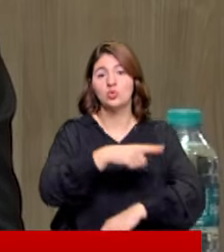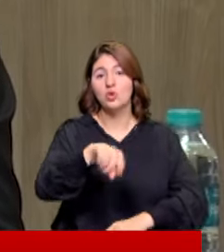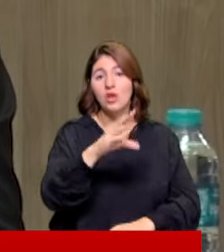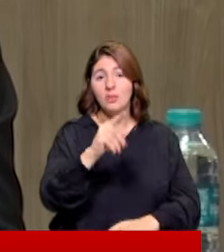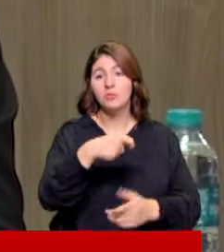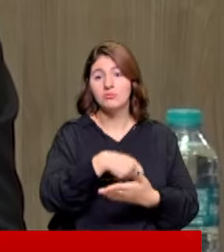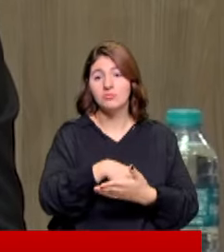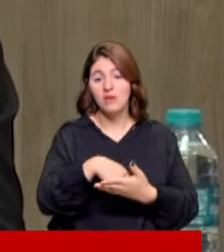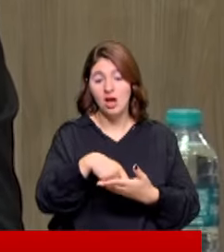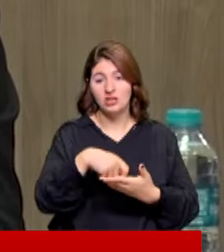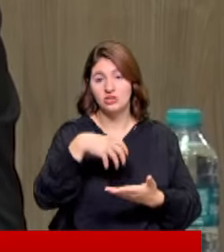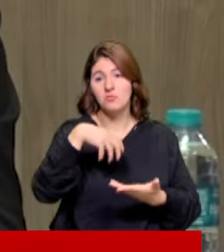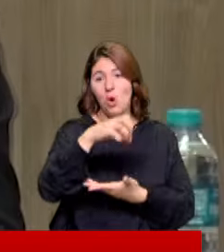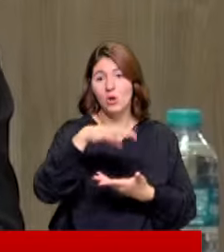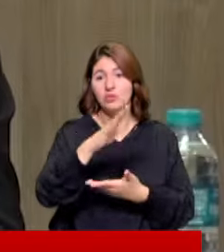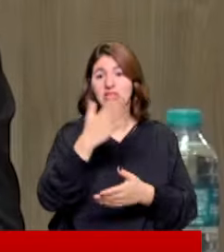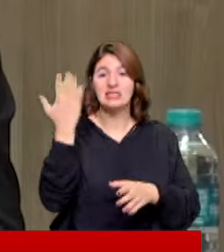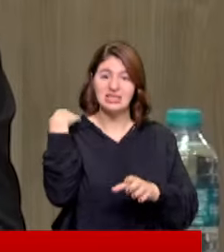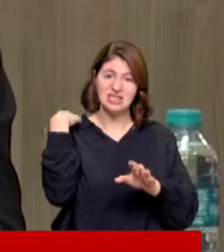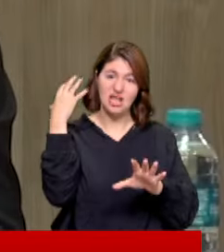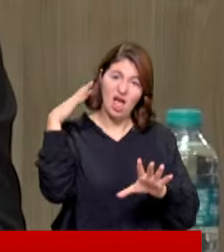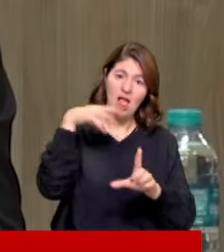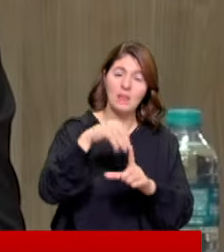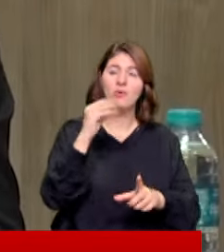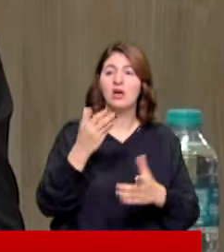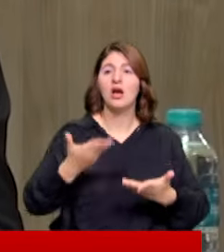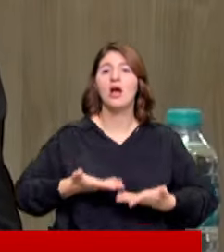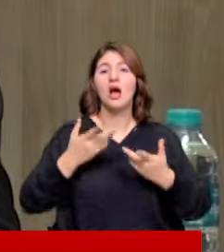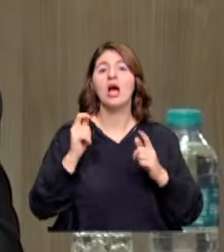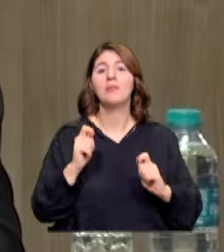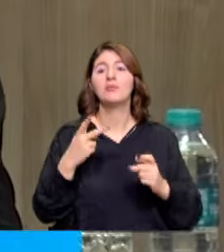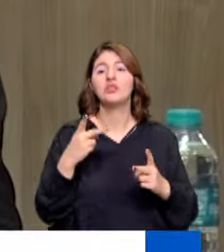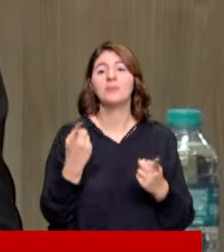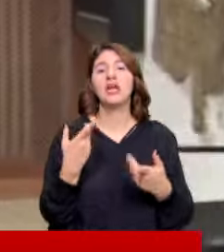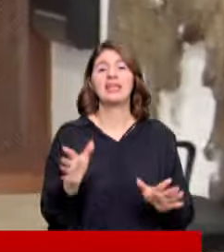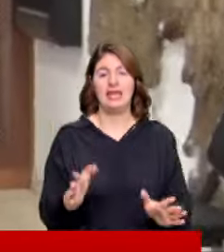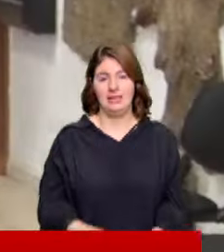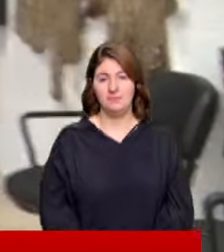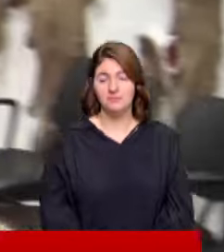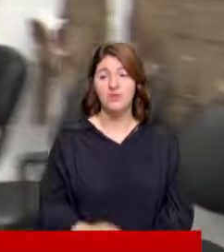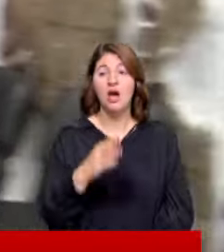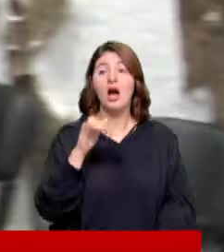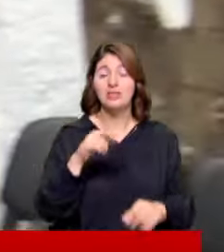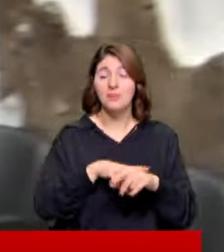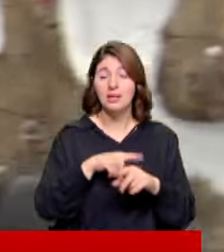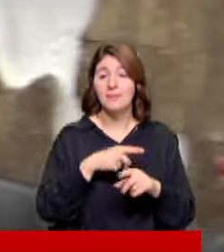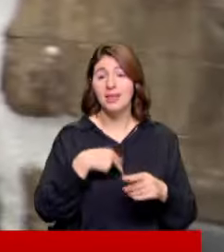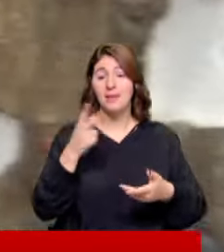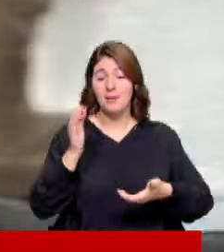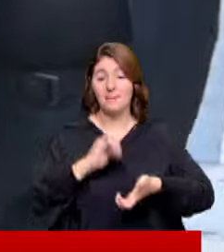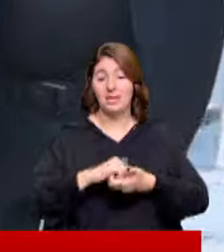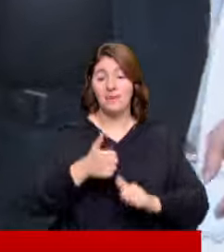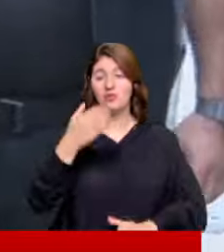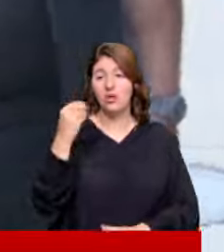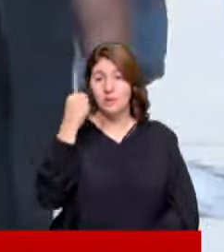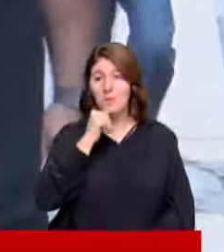bu ücretli kesimin sırtında olması kaldırılabilir bir yük olmadığını da biliyorum. Aynı zamanda Belediyeler Birliği Başkanı da olan